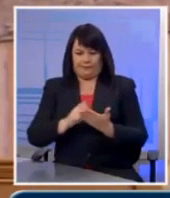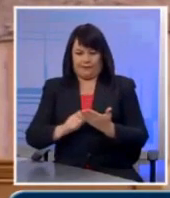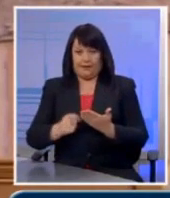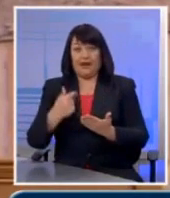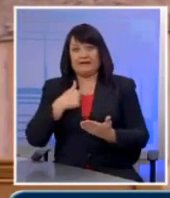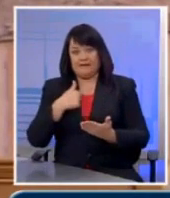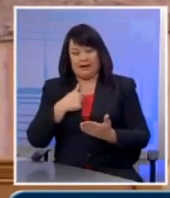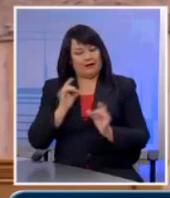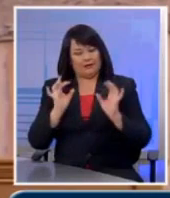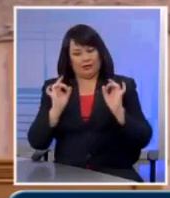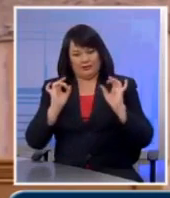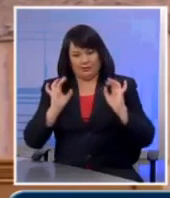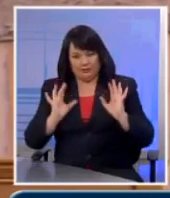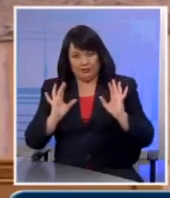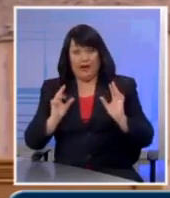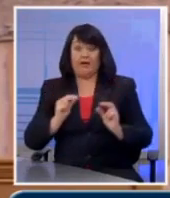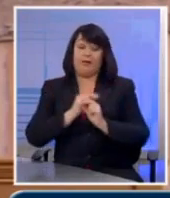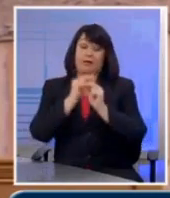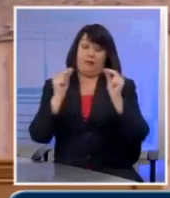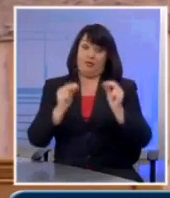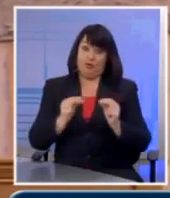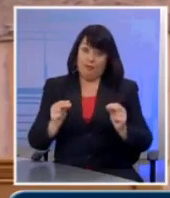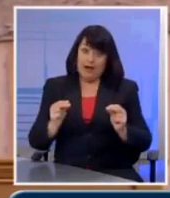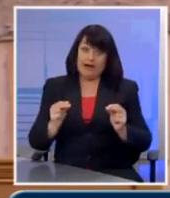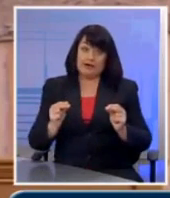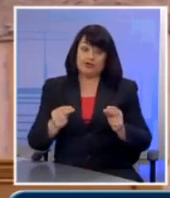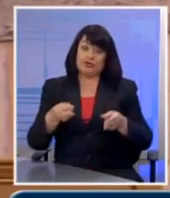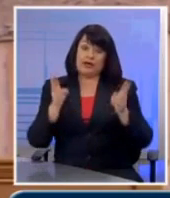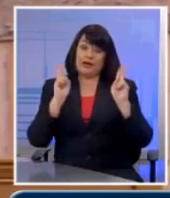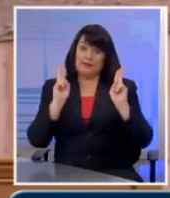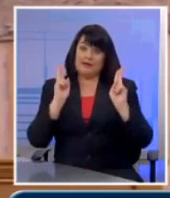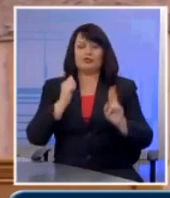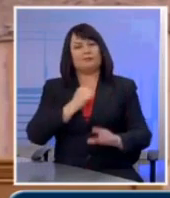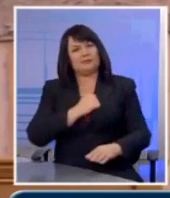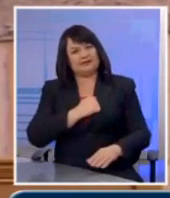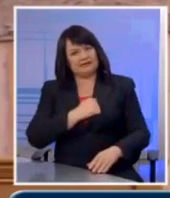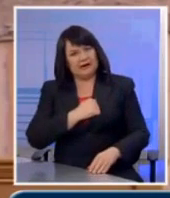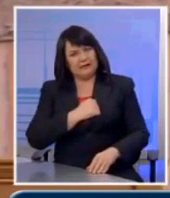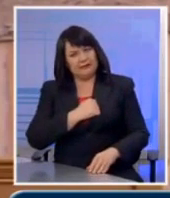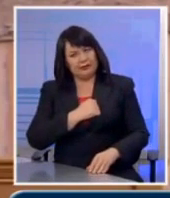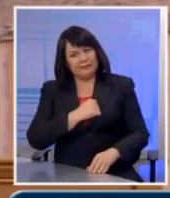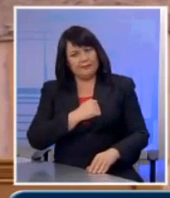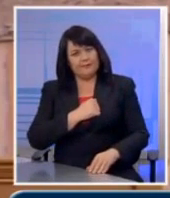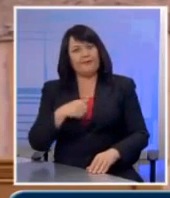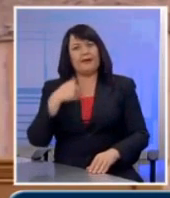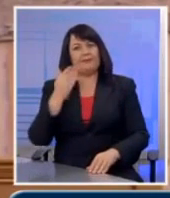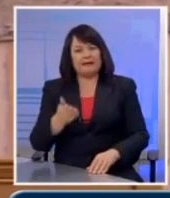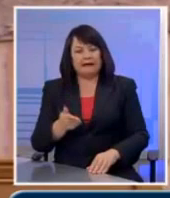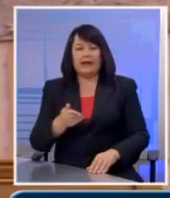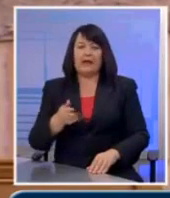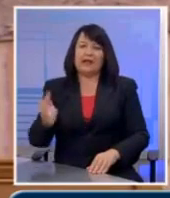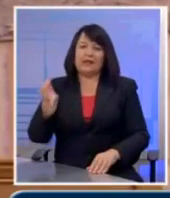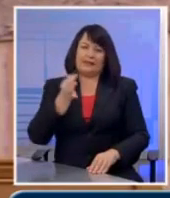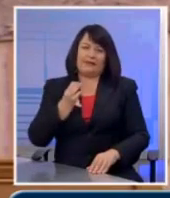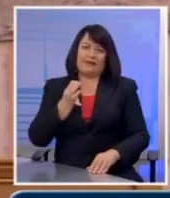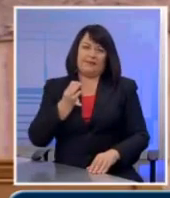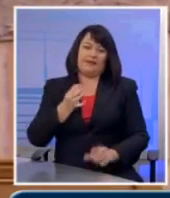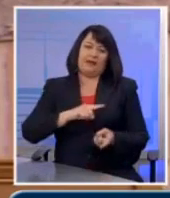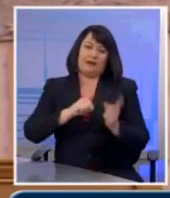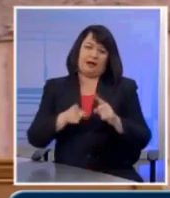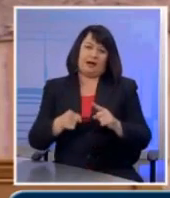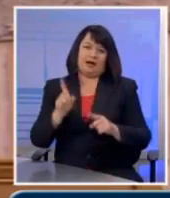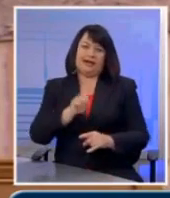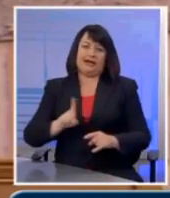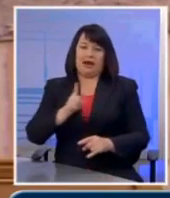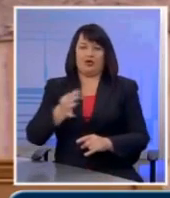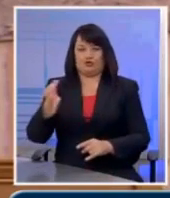το δικό μου. Άρα ελπίζω και πιστεύω ότι θα ανακαλέσει αυτά που είπε